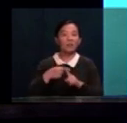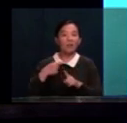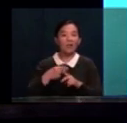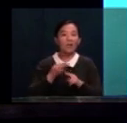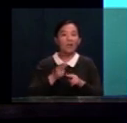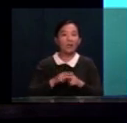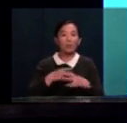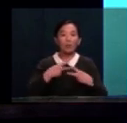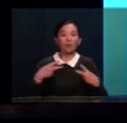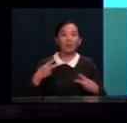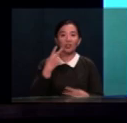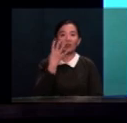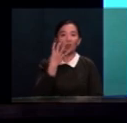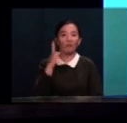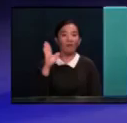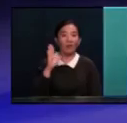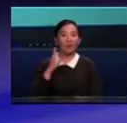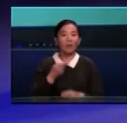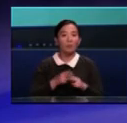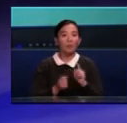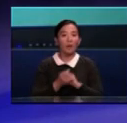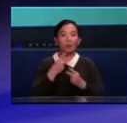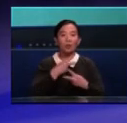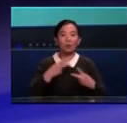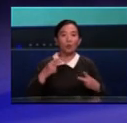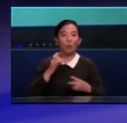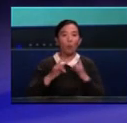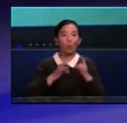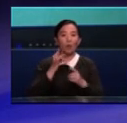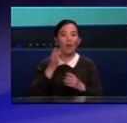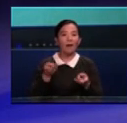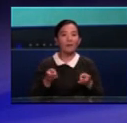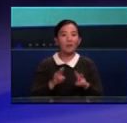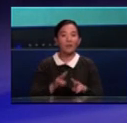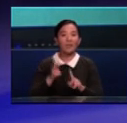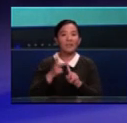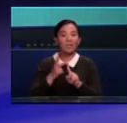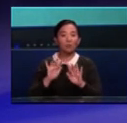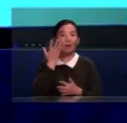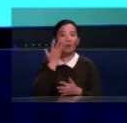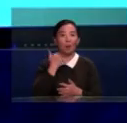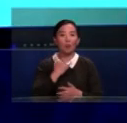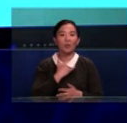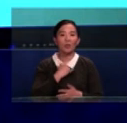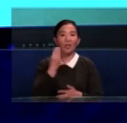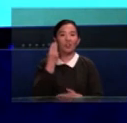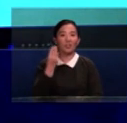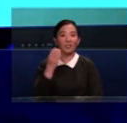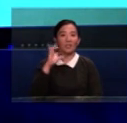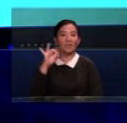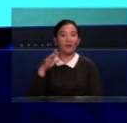оксид марганца 4-валентный, при этом образуется бурый осадок. В третьем случае, когда у нас щелочная